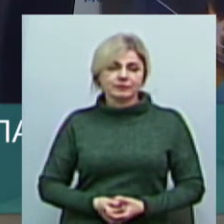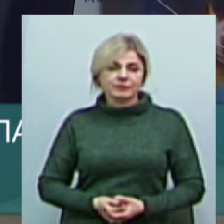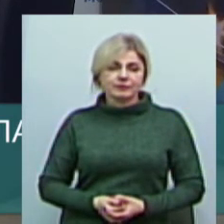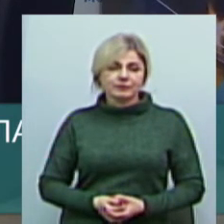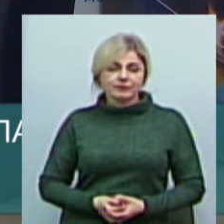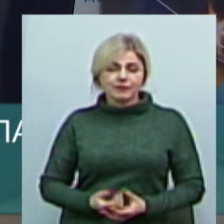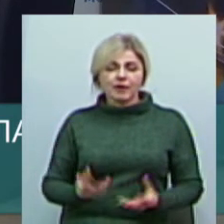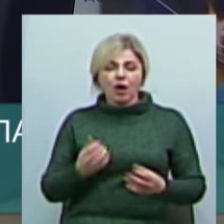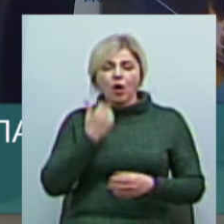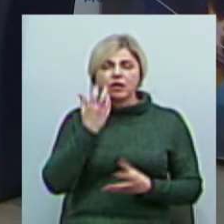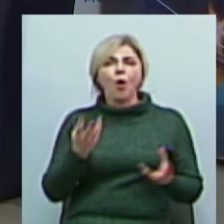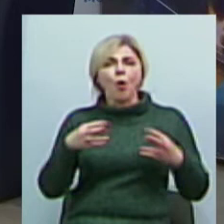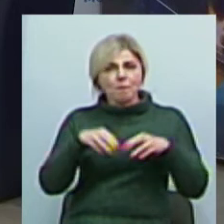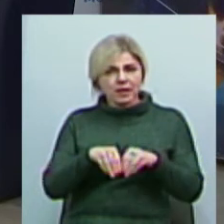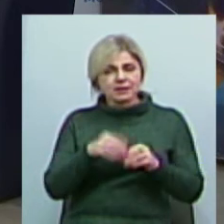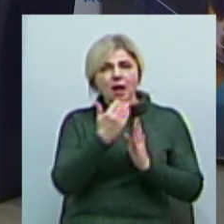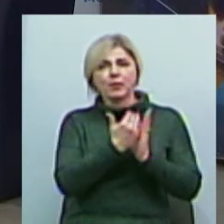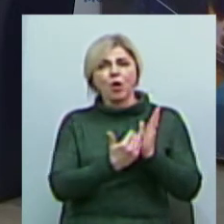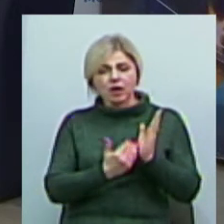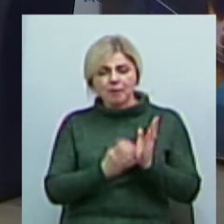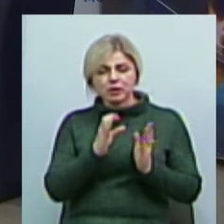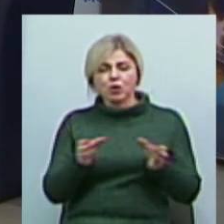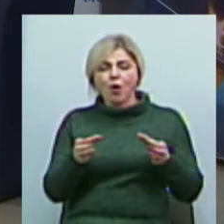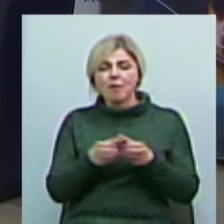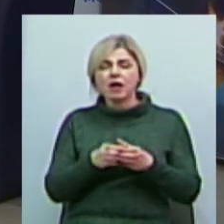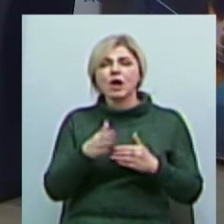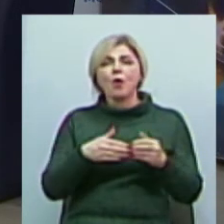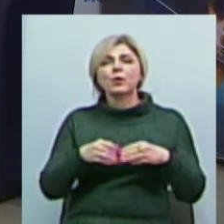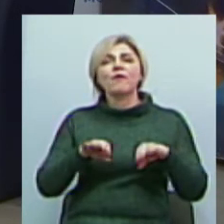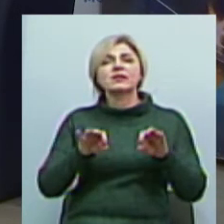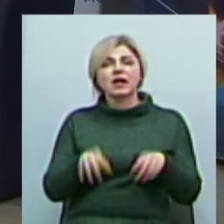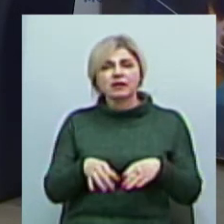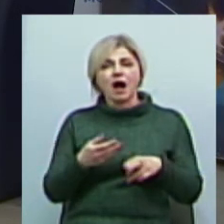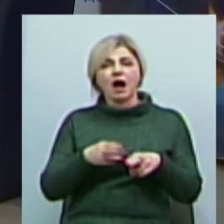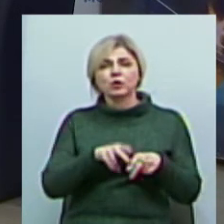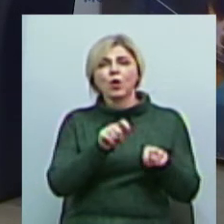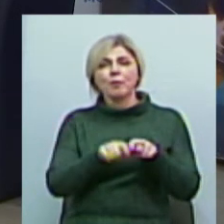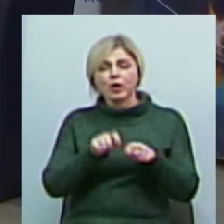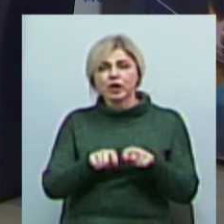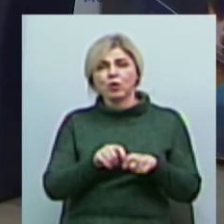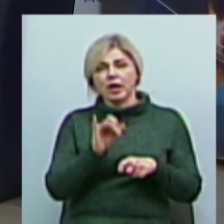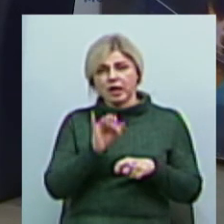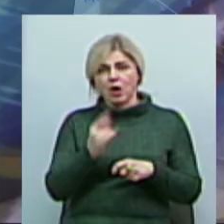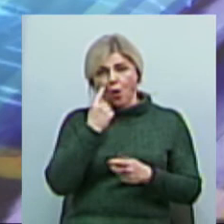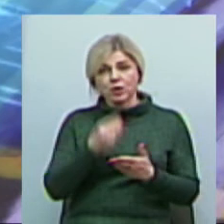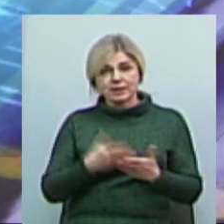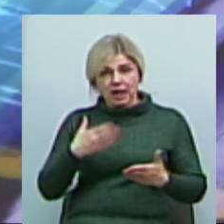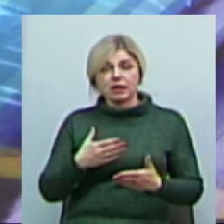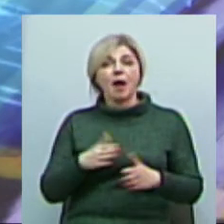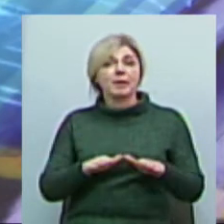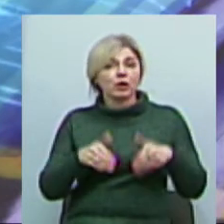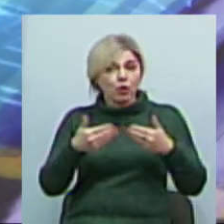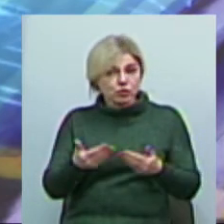комплексная программа с командой профессионала, которая мониторинг, оценка и конструктивное предложение, тогда